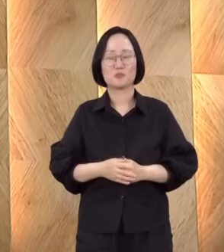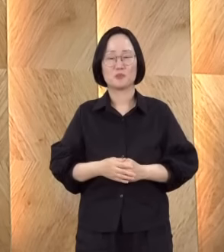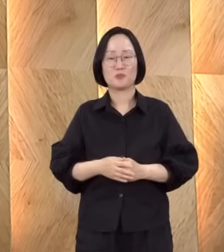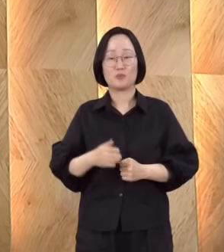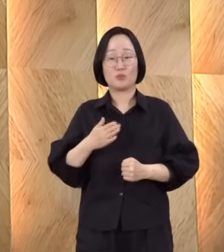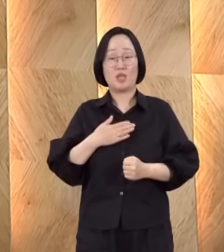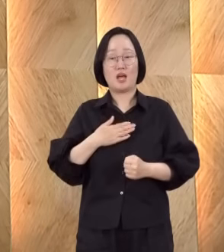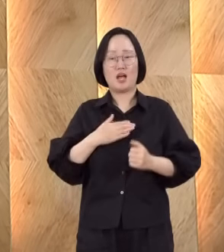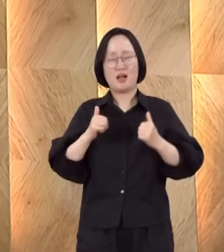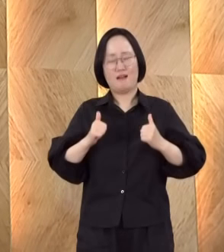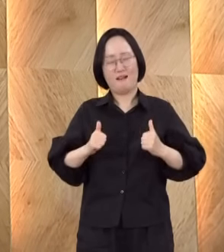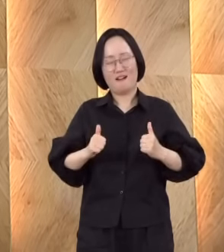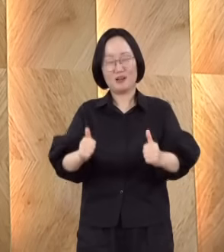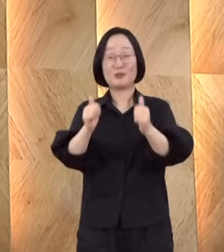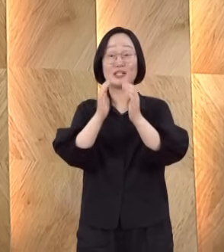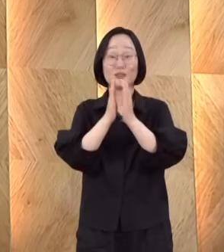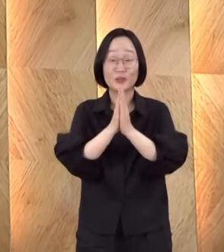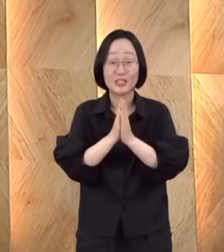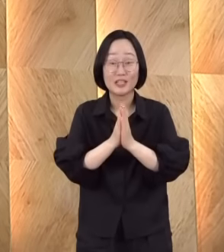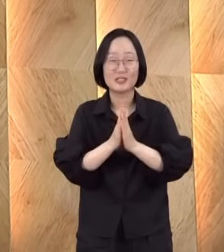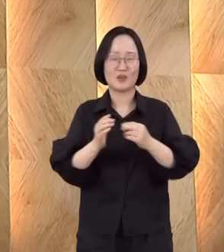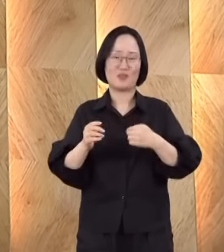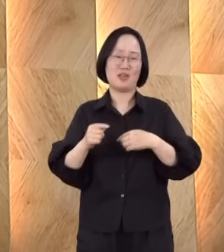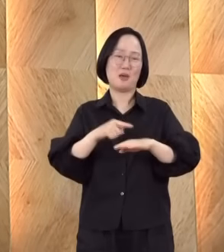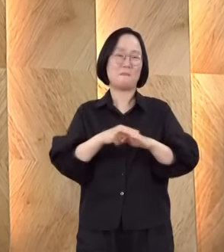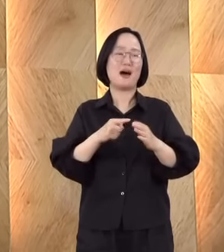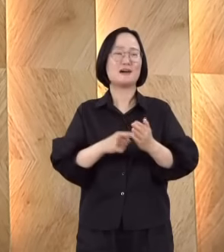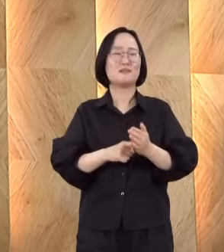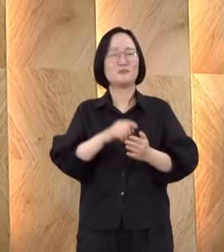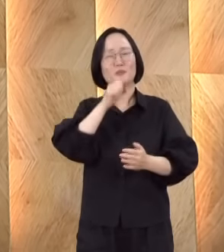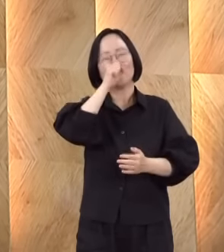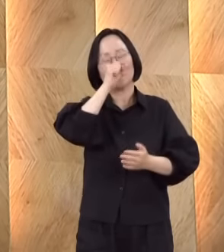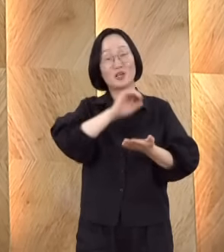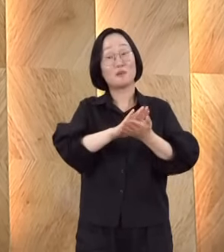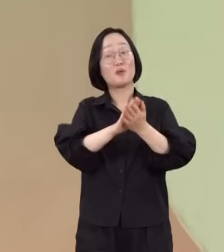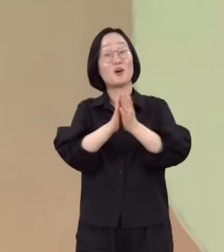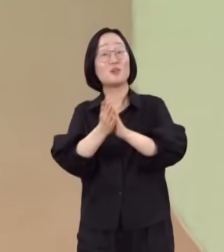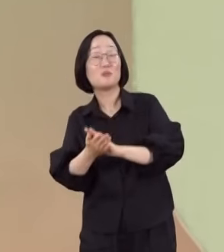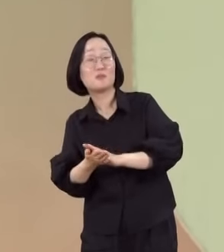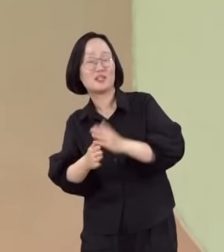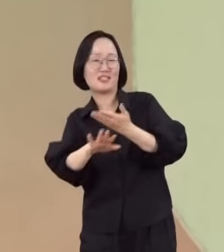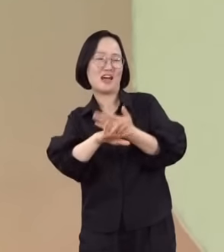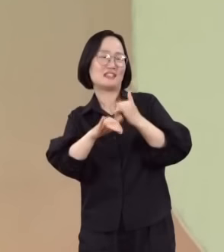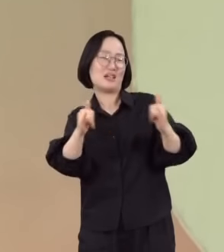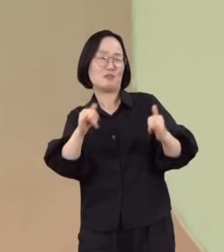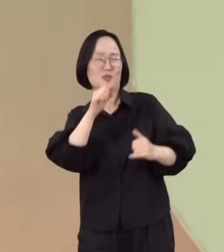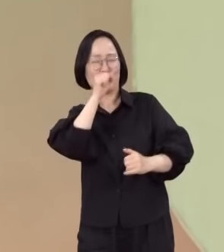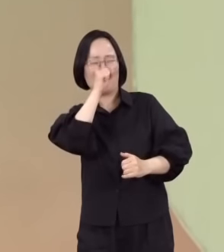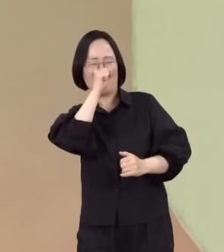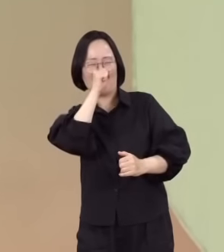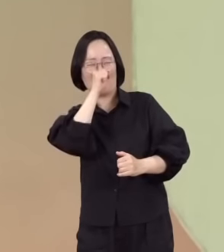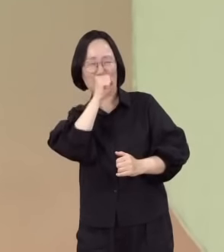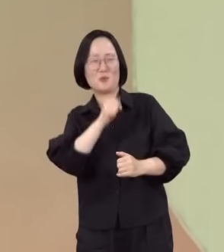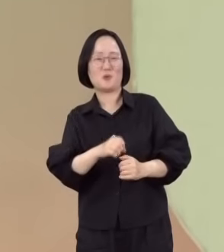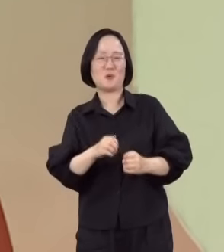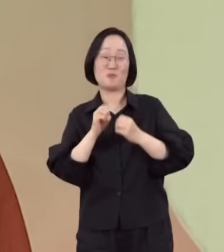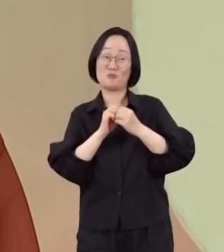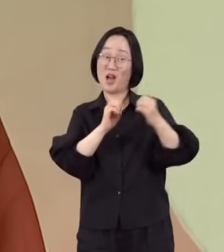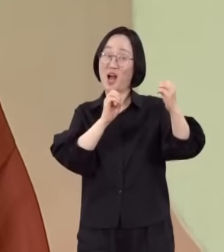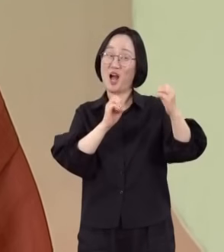내 마음자리가 바뀌고 사람들에게 변화를 줄 수 있는 이게 진짜 최고의 포교자 그